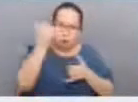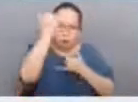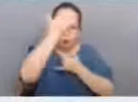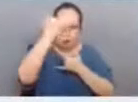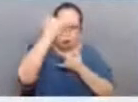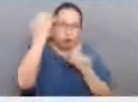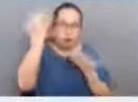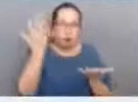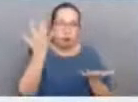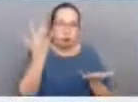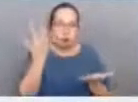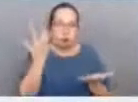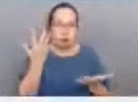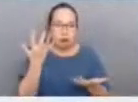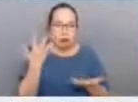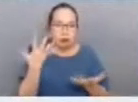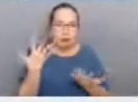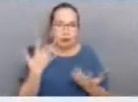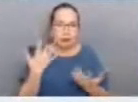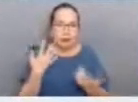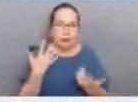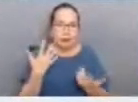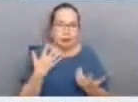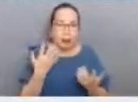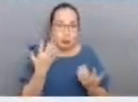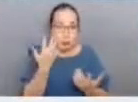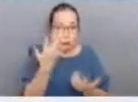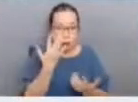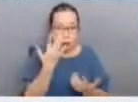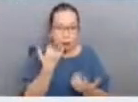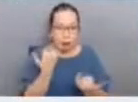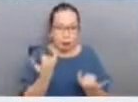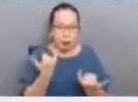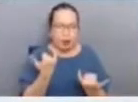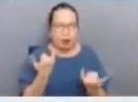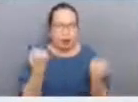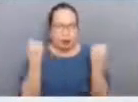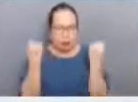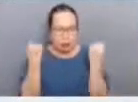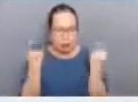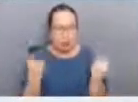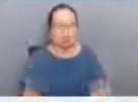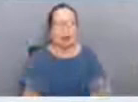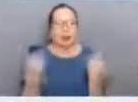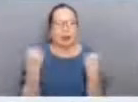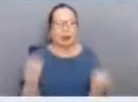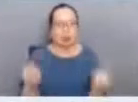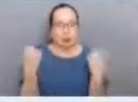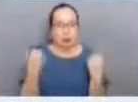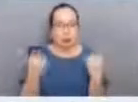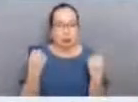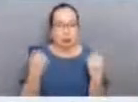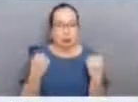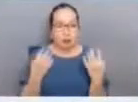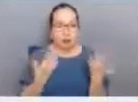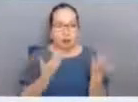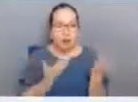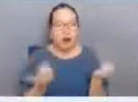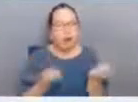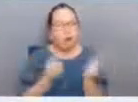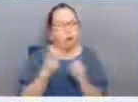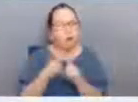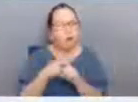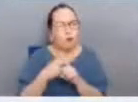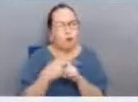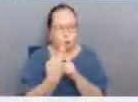a private recruitment agency or manning agency. Dapat po nasa official website yung listahan ng aming